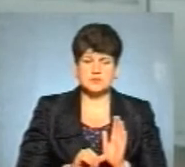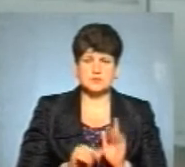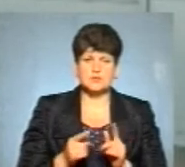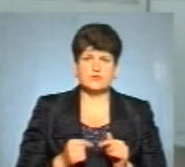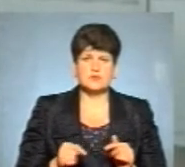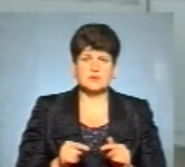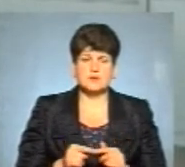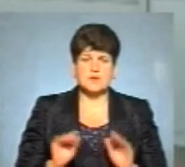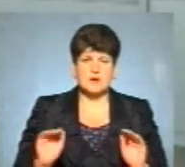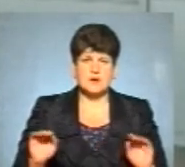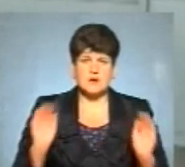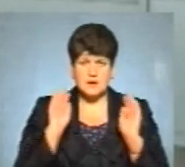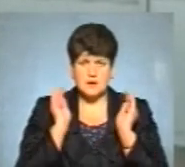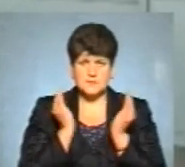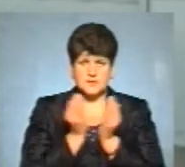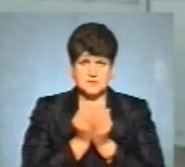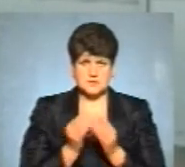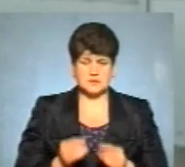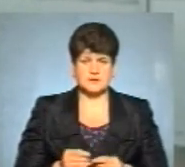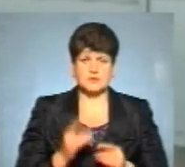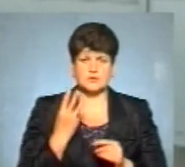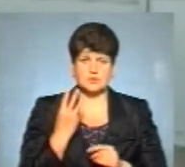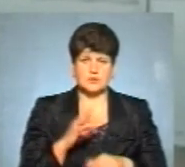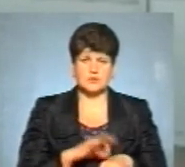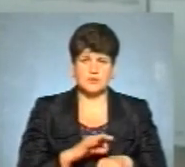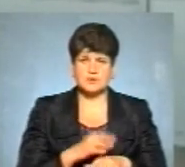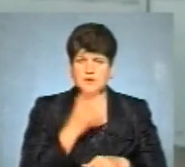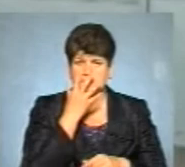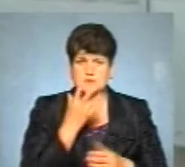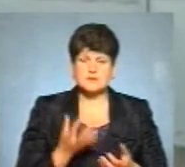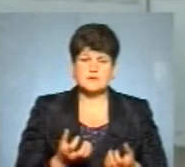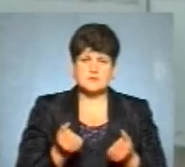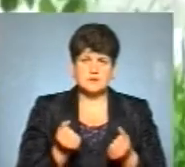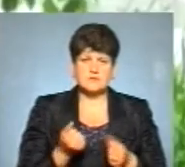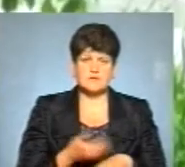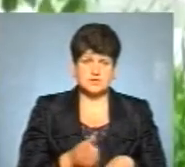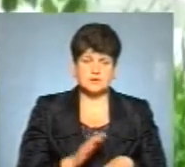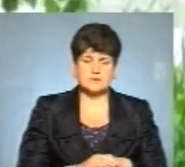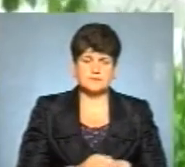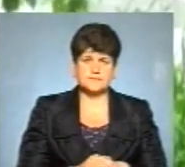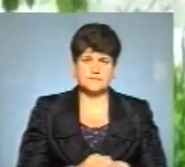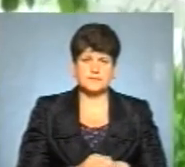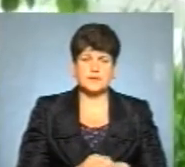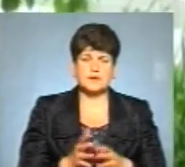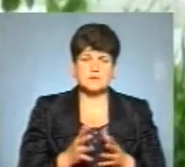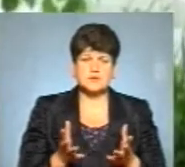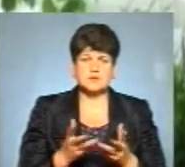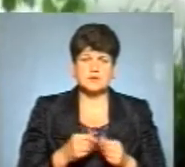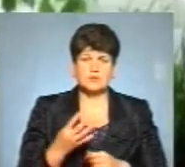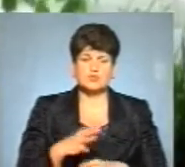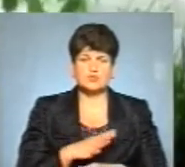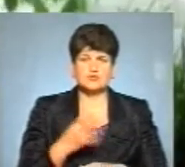відділенні реанімаційних ліжок. Троє хворих, вони на кисневій підтримці, що важких таких. Найбільша кількість хворих у нас було